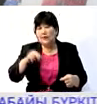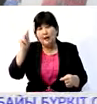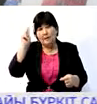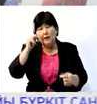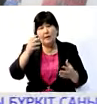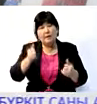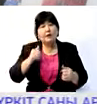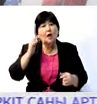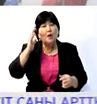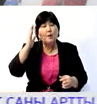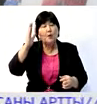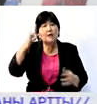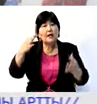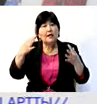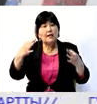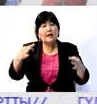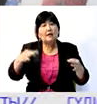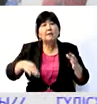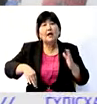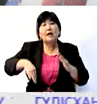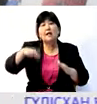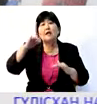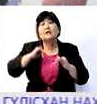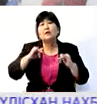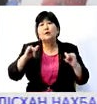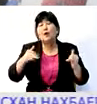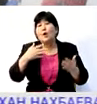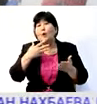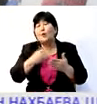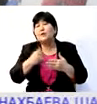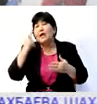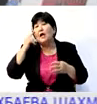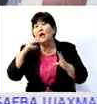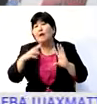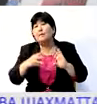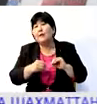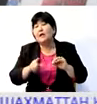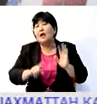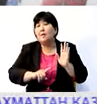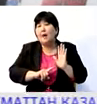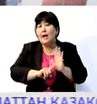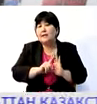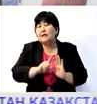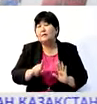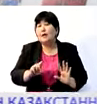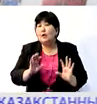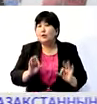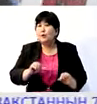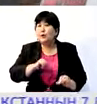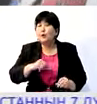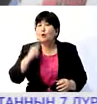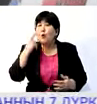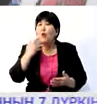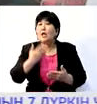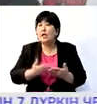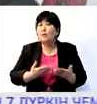жүріп, болашақ егемендігіміздің еңселі ету жолында өздерінің жаңағы ұсыныс пікірлерін, жаңағы бастамаларын жөнінде өздері ойларын